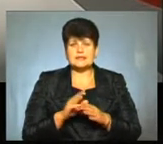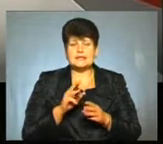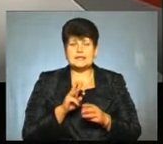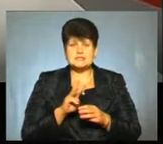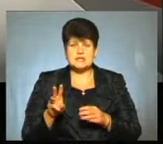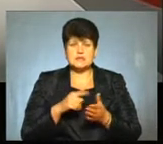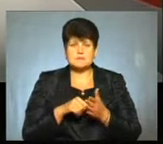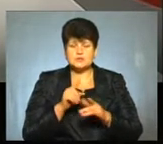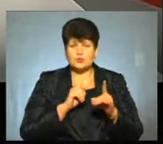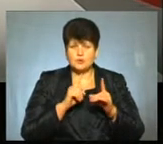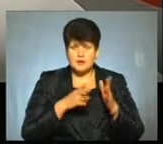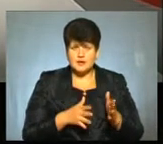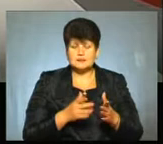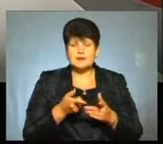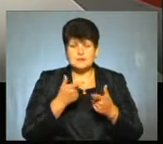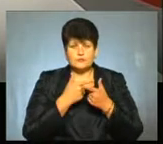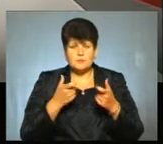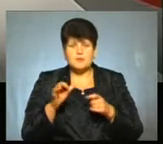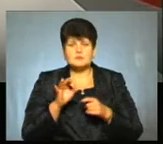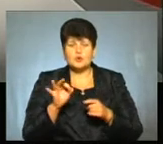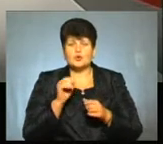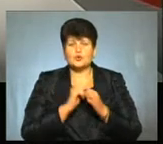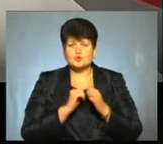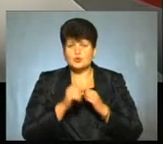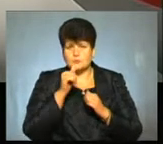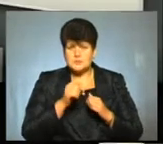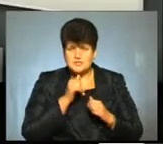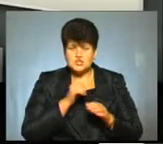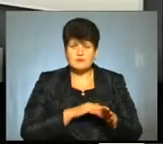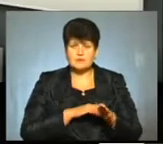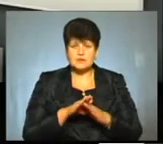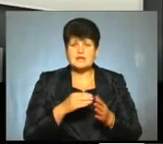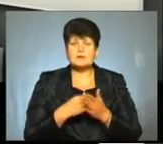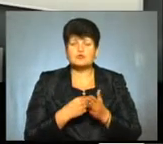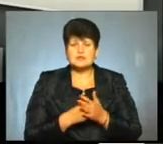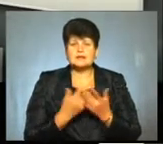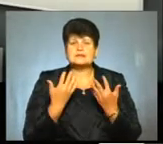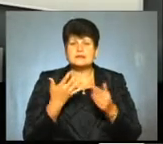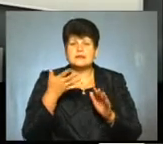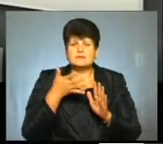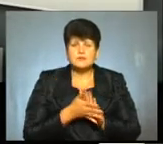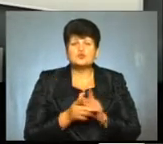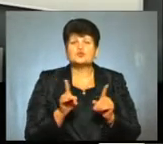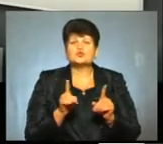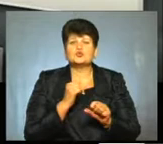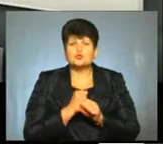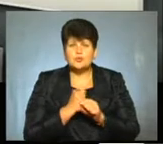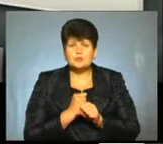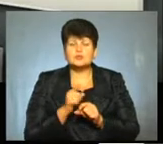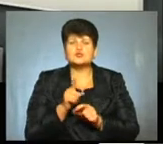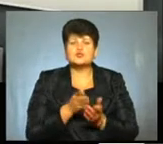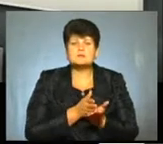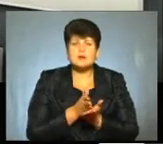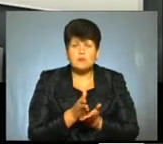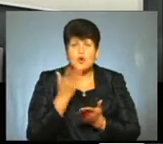сайті міської ради, є розділ «Громадський бюджет», там інформація про щомісячне виконання бюджету, скільки витрачено, що зроблено, кошти на що